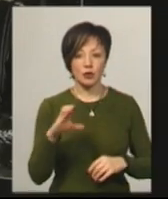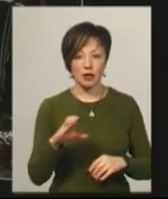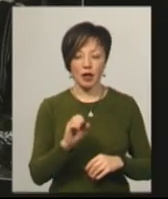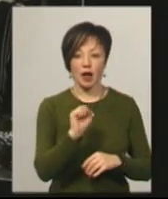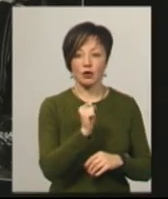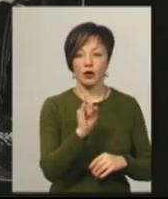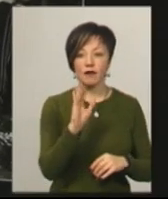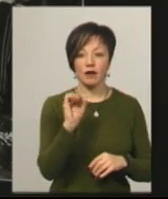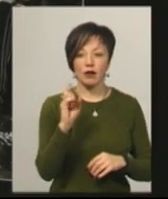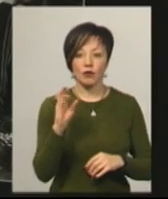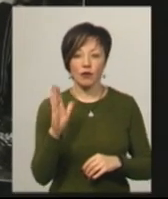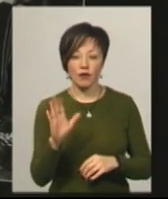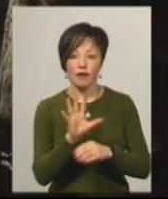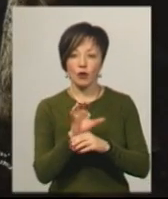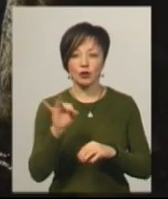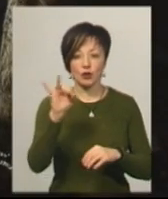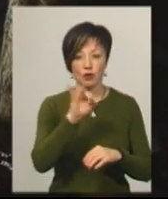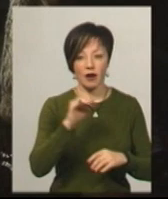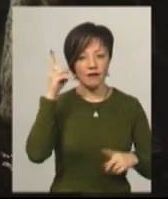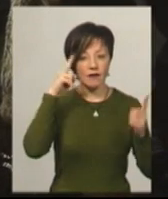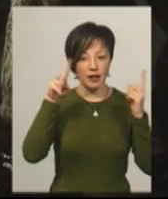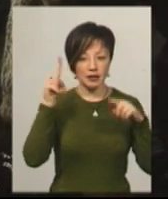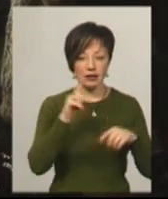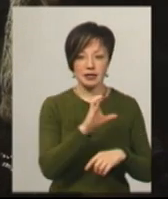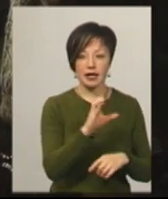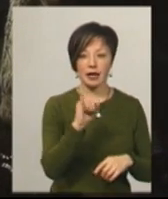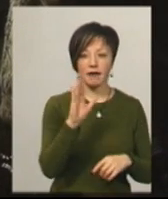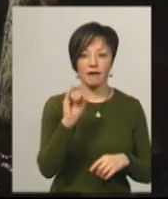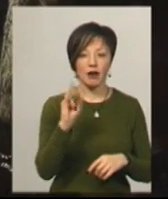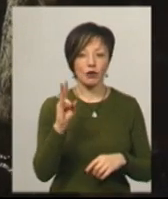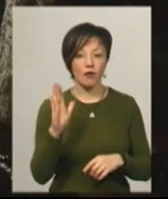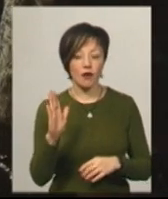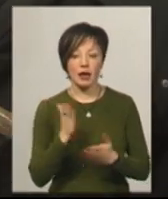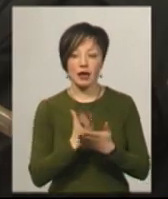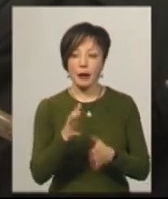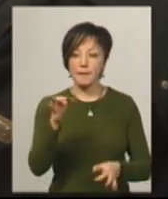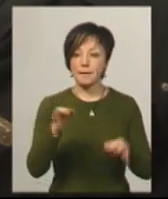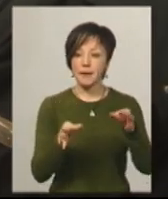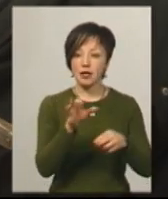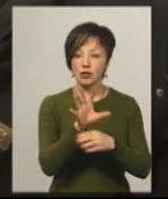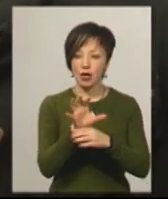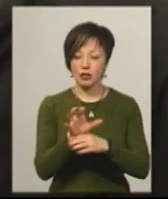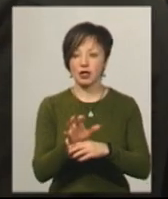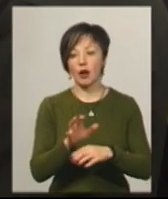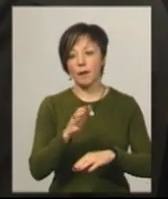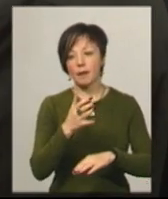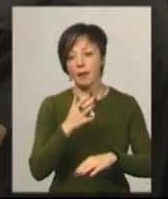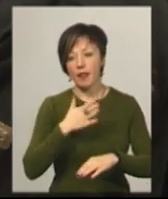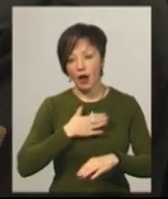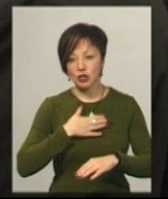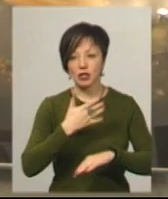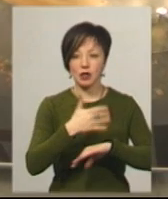Анатолій Іванов – фото історії. Серію фентезі представив Сергій Іванов. Є також багато пейзажів – подільських і закордонних Сергія Зізько.